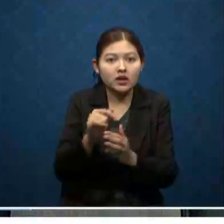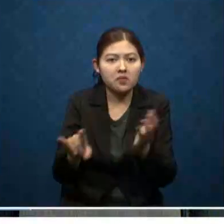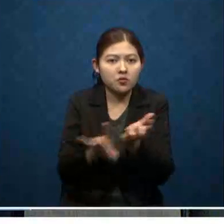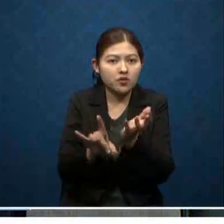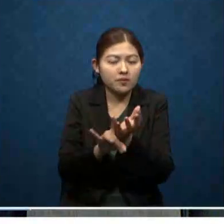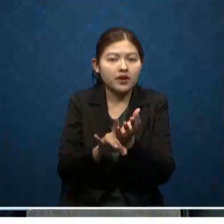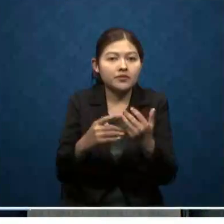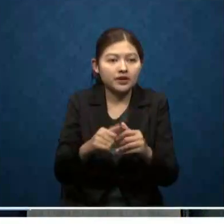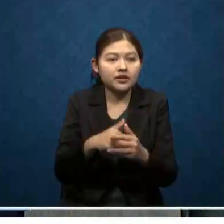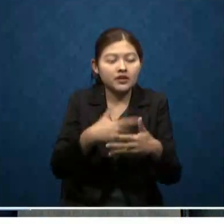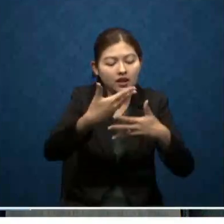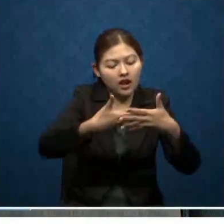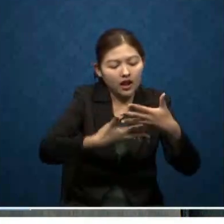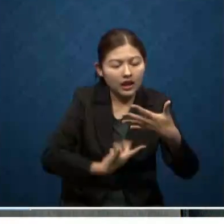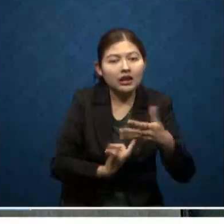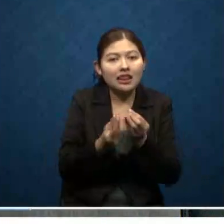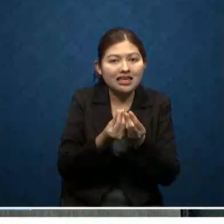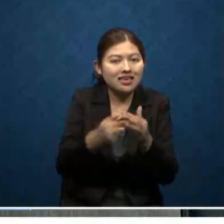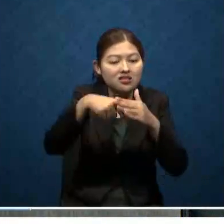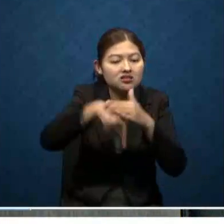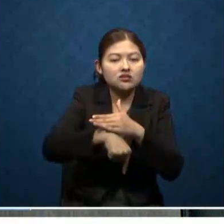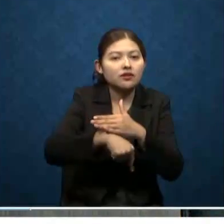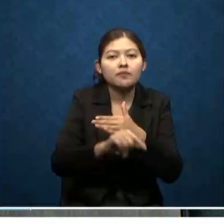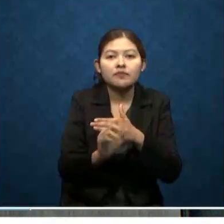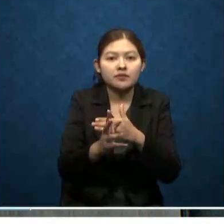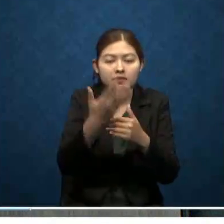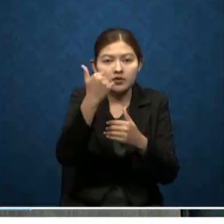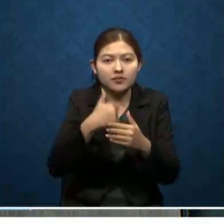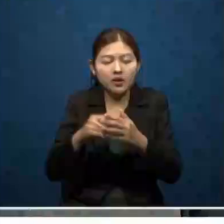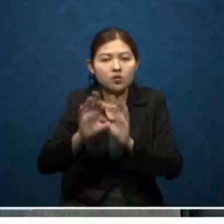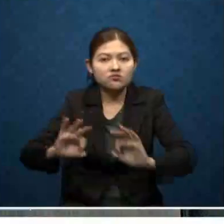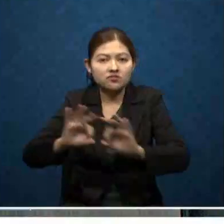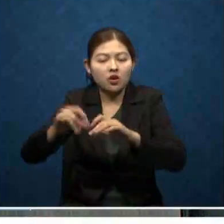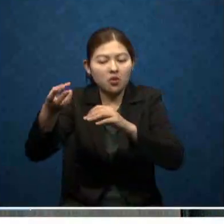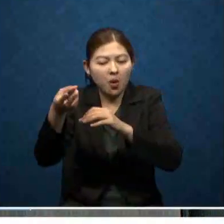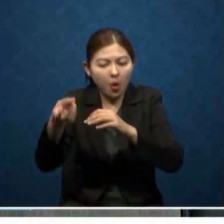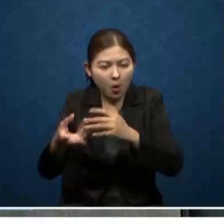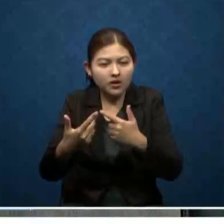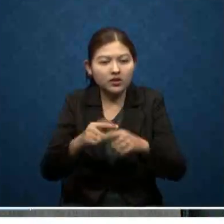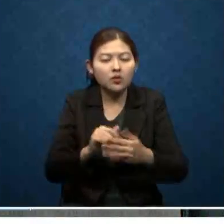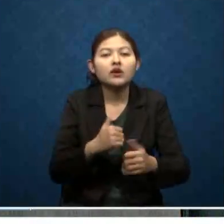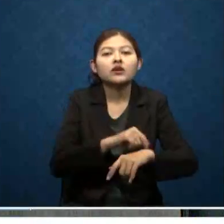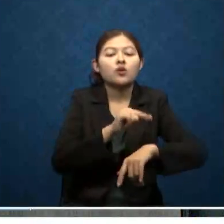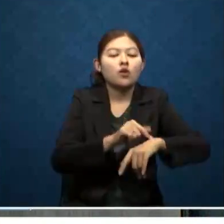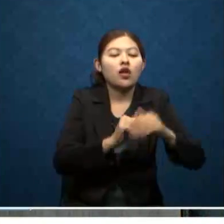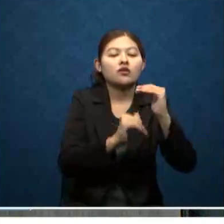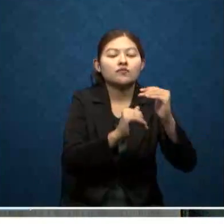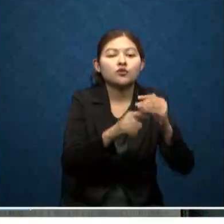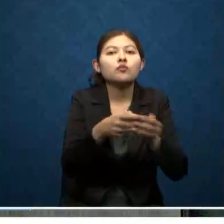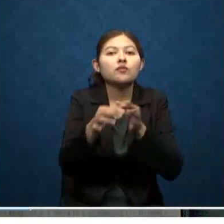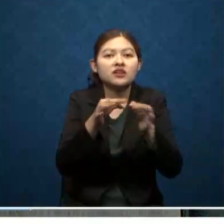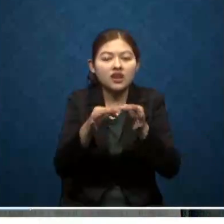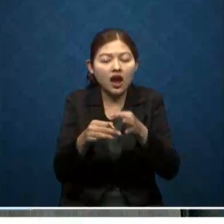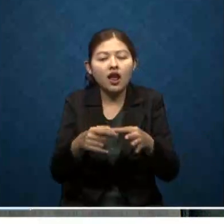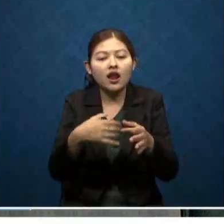ข้ามๆไปไม่ได้กล่าวในรายละเอียดนั้นเพราะว่าเอ่อความสำคัญจะลดน้อยลงแล้วันในระยะเวลาที่จำกัดในการอภิปรายนั้นผมคงอภิปรายได้ไม่